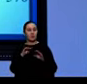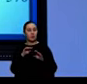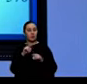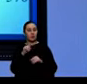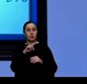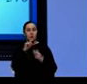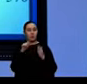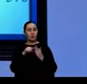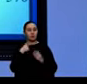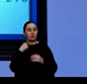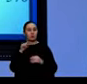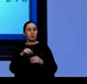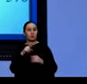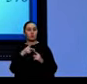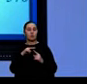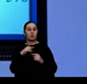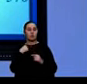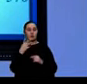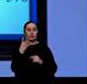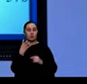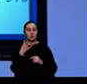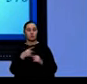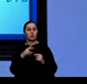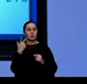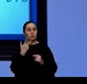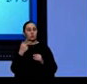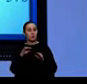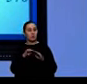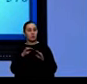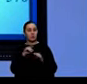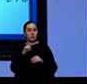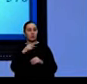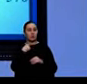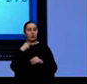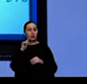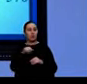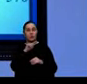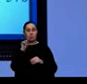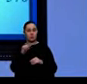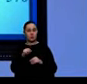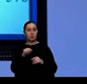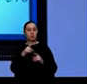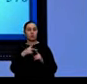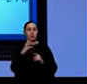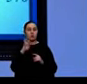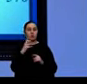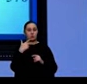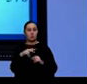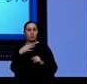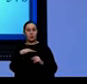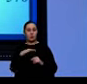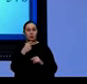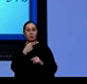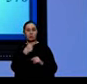2-chi tenglamada noma'lum son 400, 3-chi tenglamada noma'lum son 340 ga teng